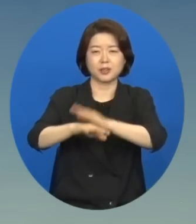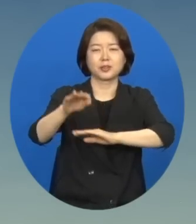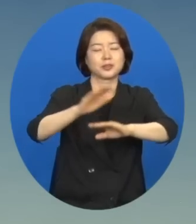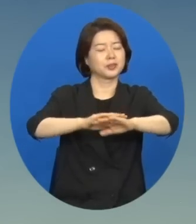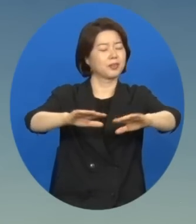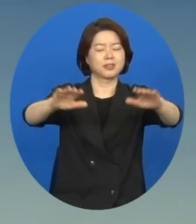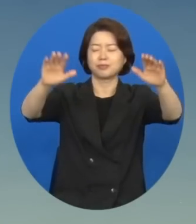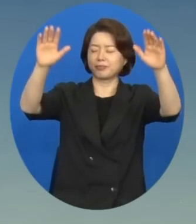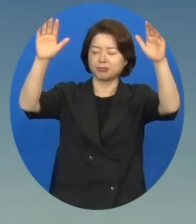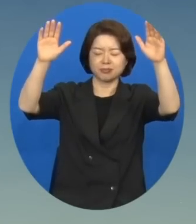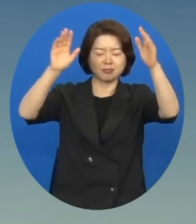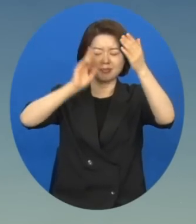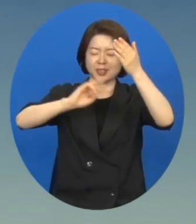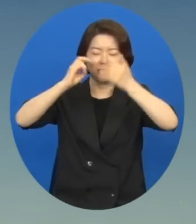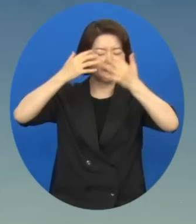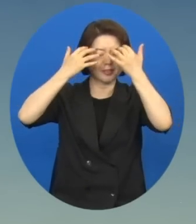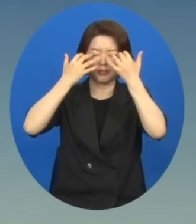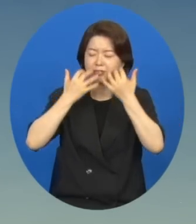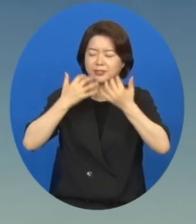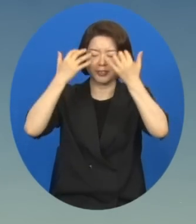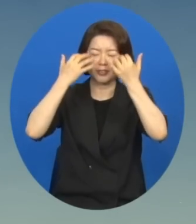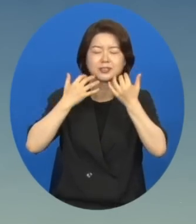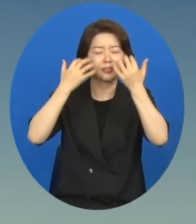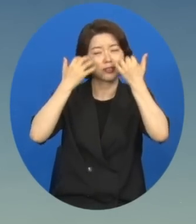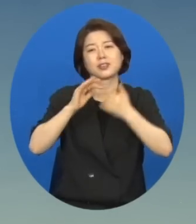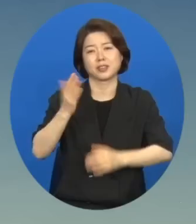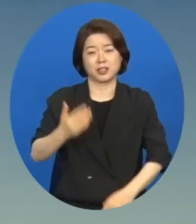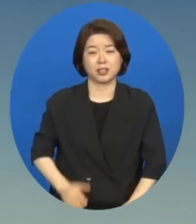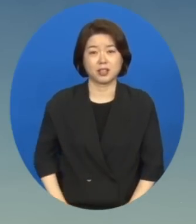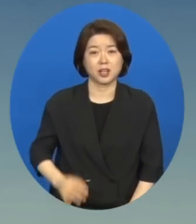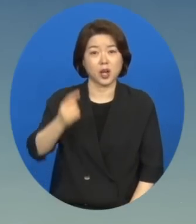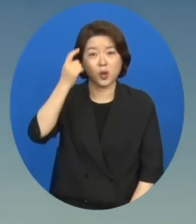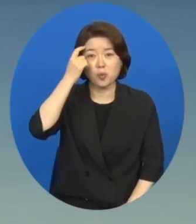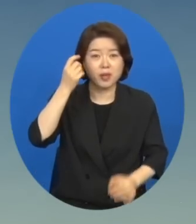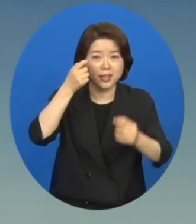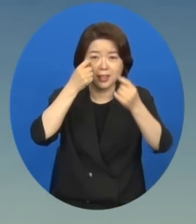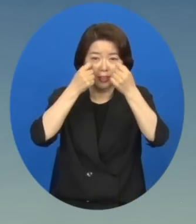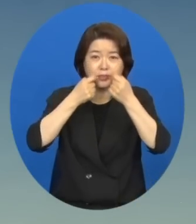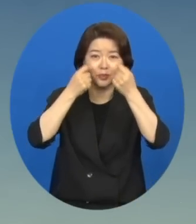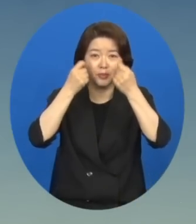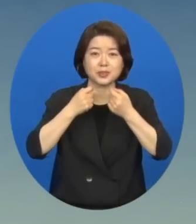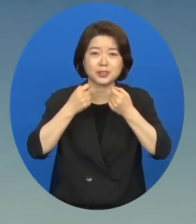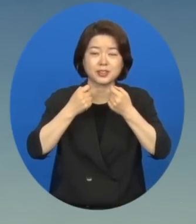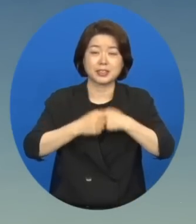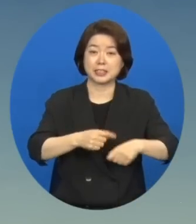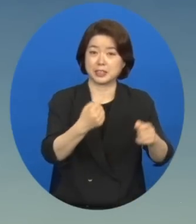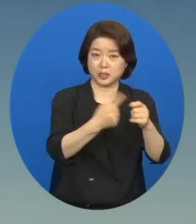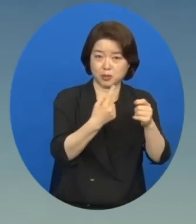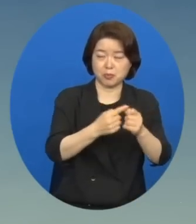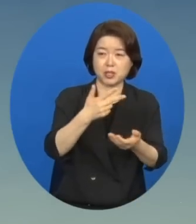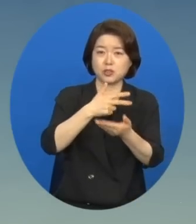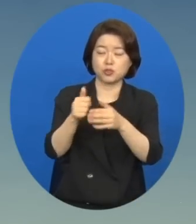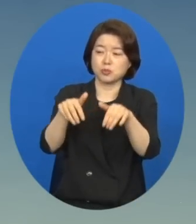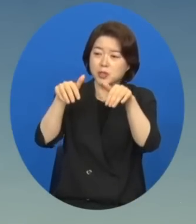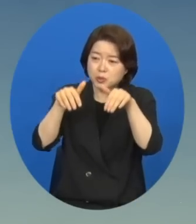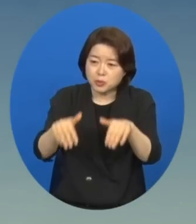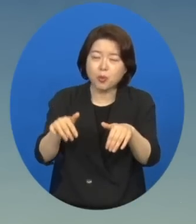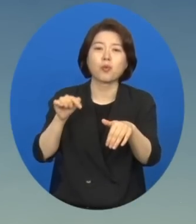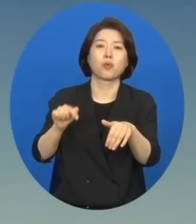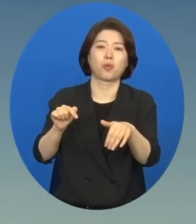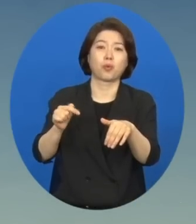찬양을 하면서 그렇게 눈물이 나더라. 왜 눈물이 났느냐? 첫 번째는 주의 종이라고